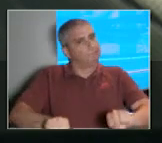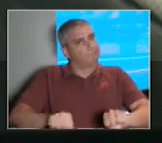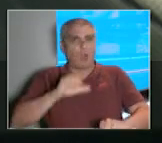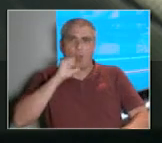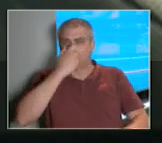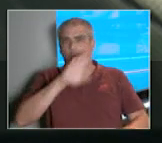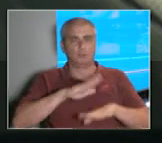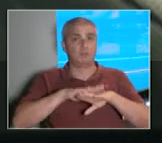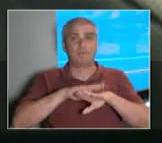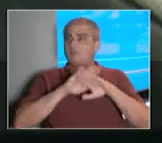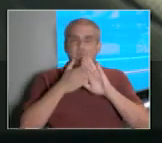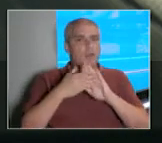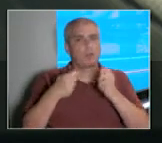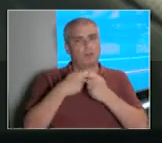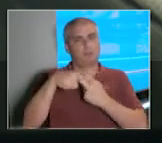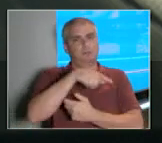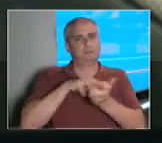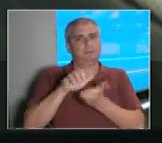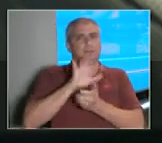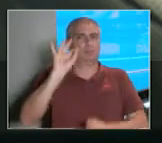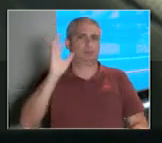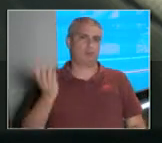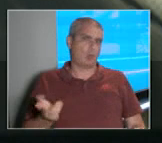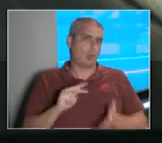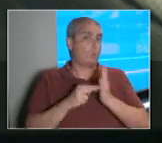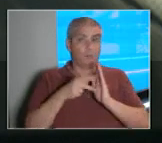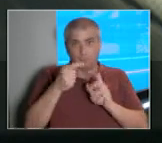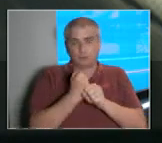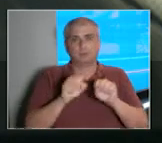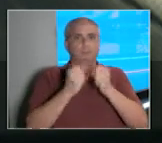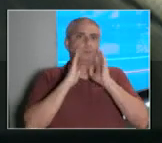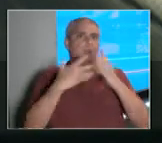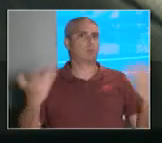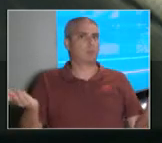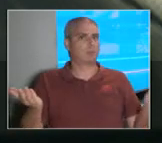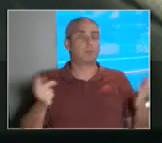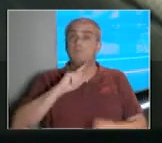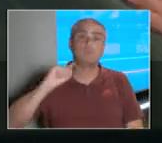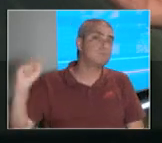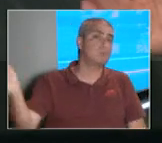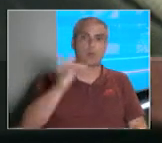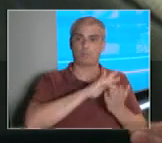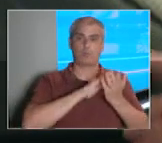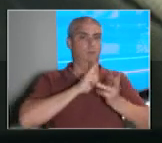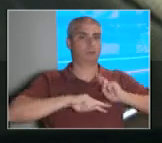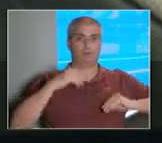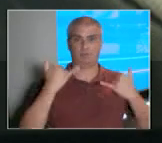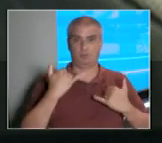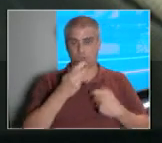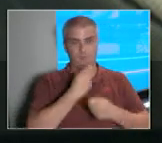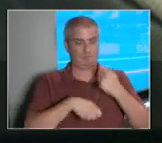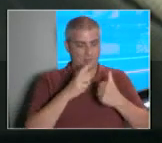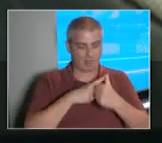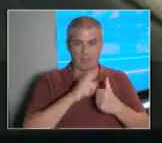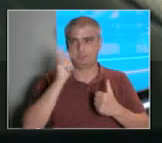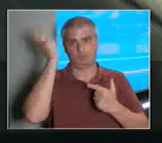המזבח, והכל סובב סביב הסתבכויותיו הפוליטיות. וזה גורם למשבר אמון בכל המגזרים. אלה שסובלים עכשיו בתחום הכלכלי,